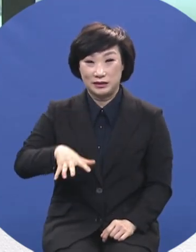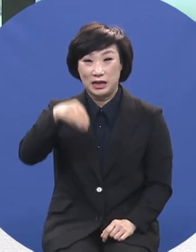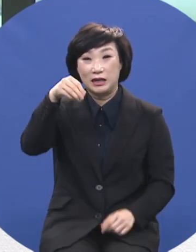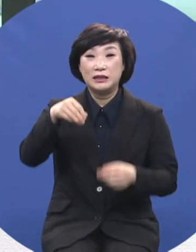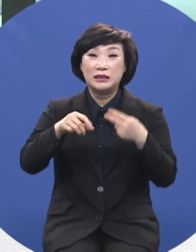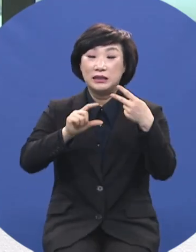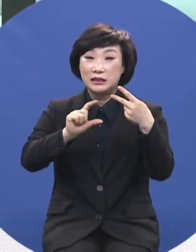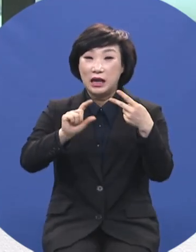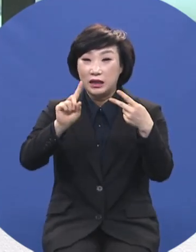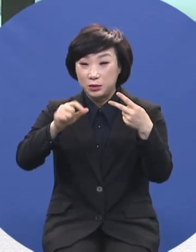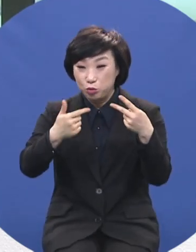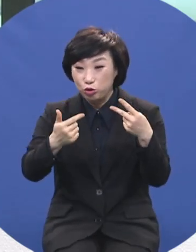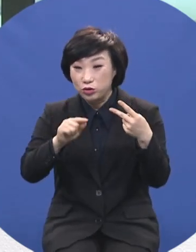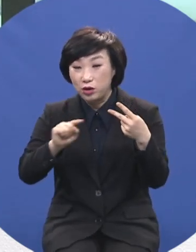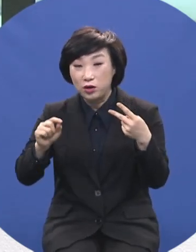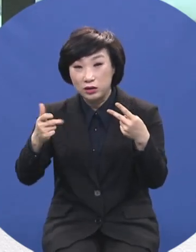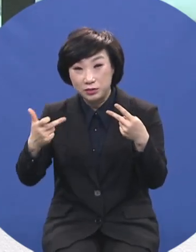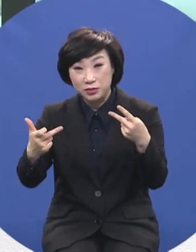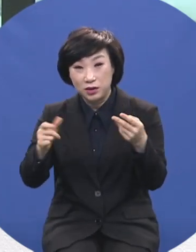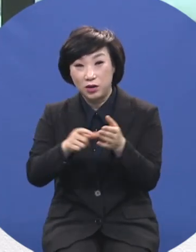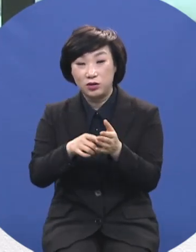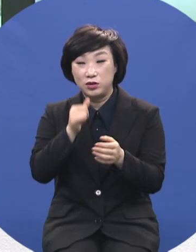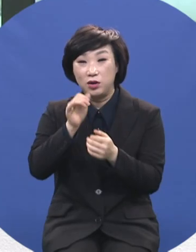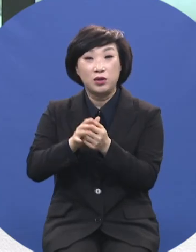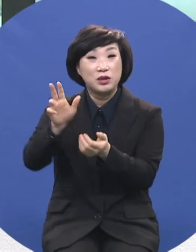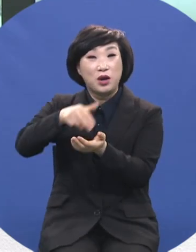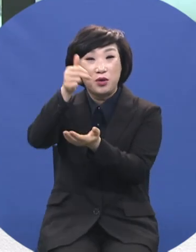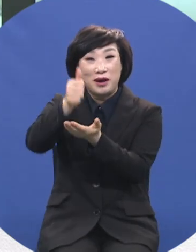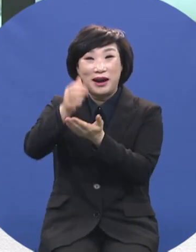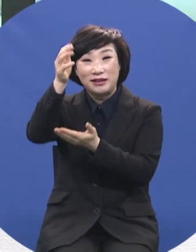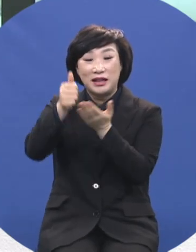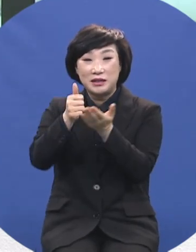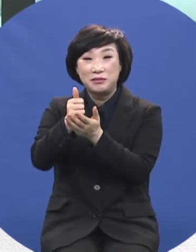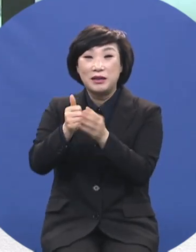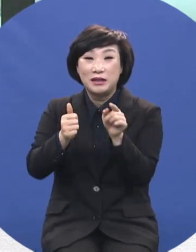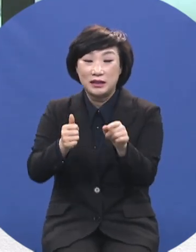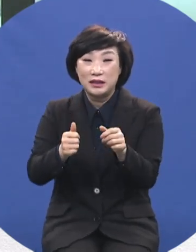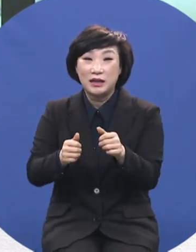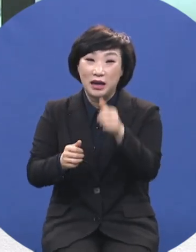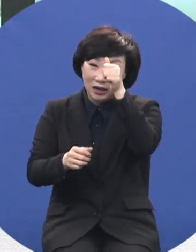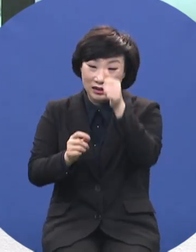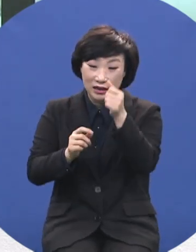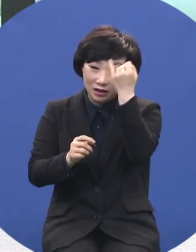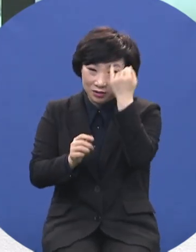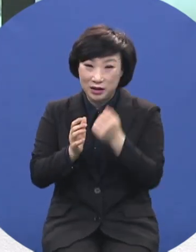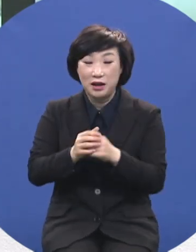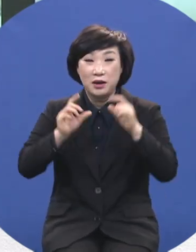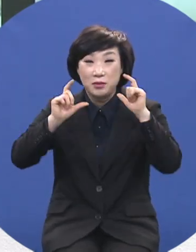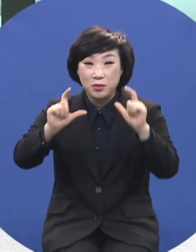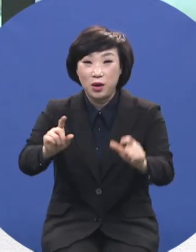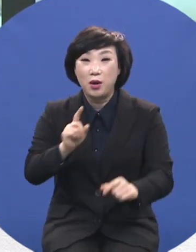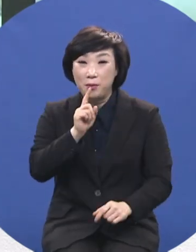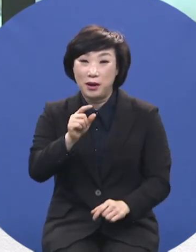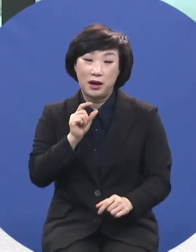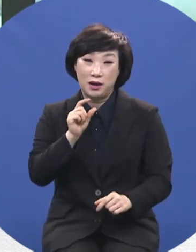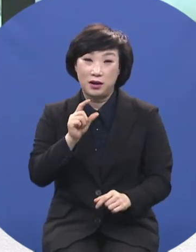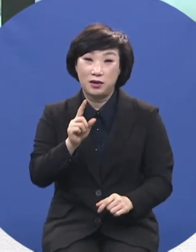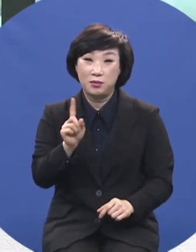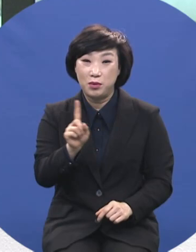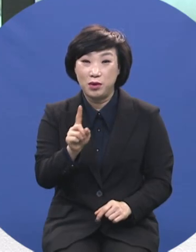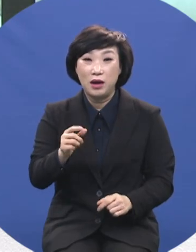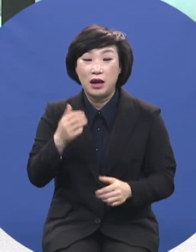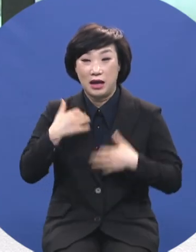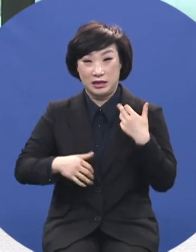창세기 2장 16절 17절에 여호와 하나님이 그 사람에게 명하여 가라사대 동산